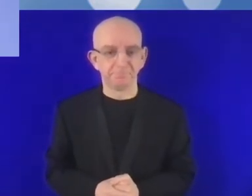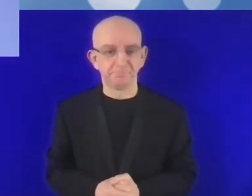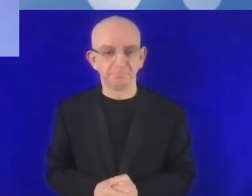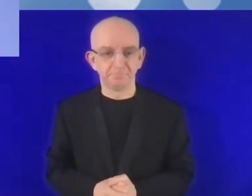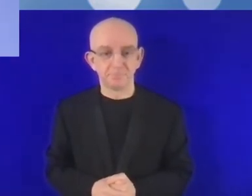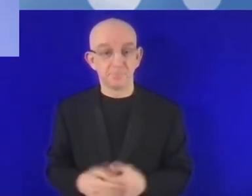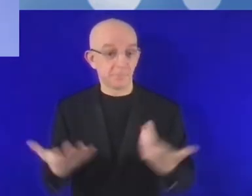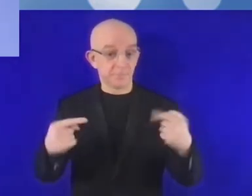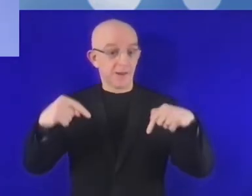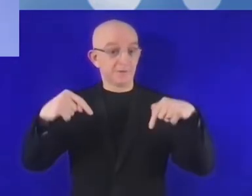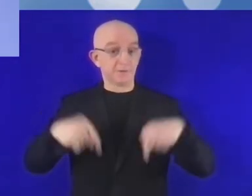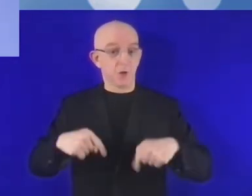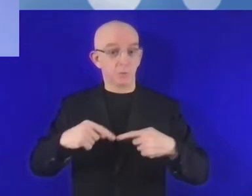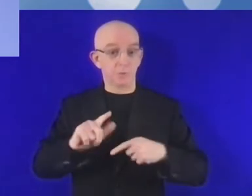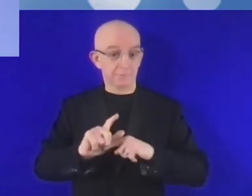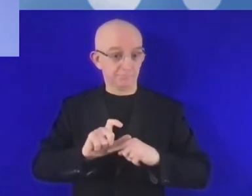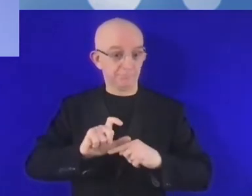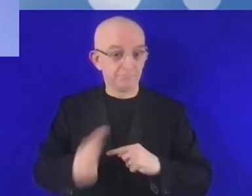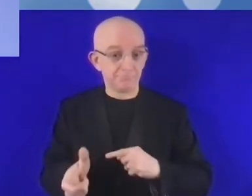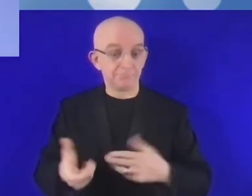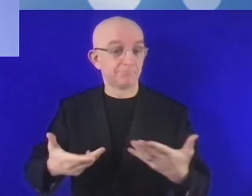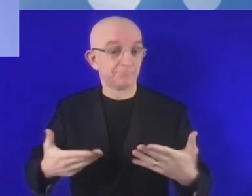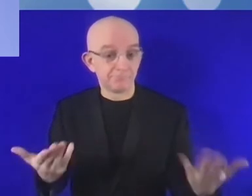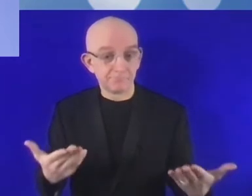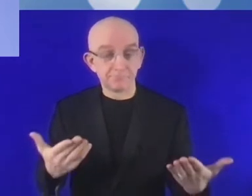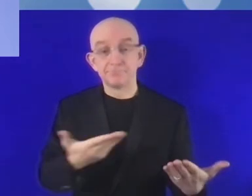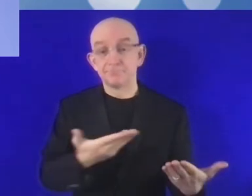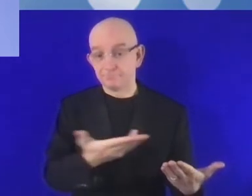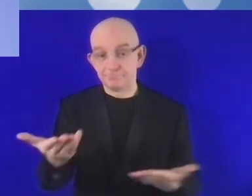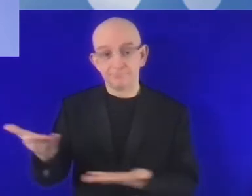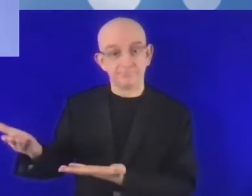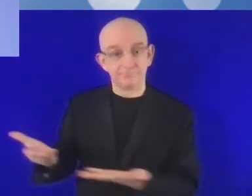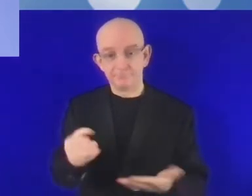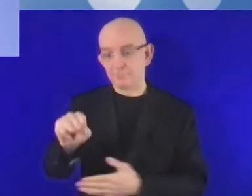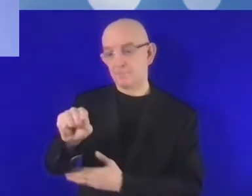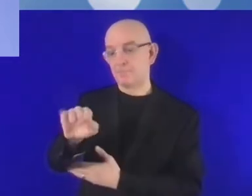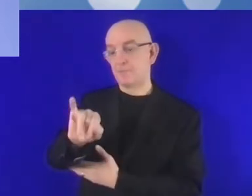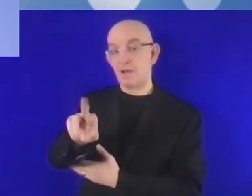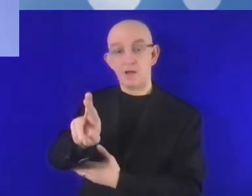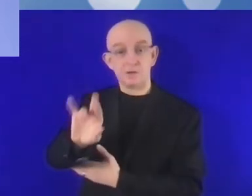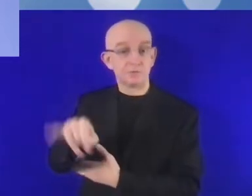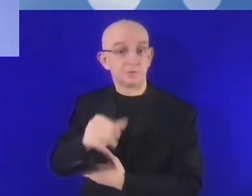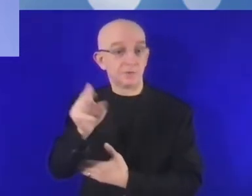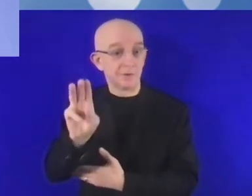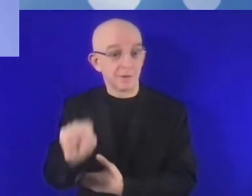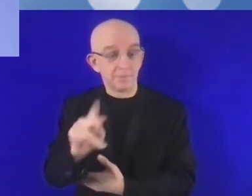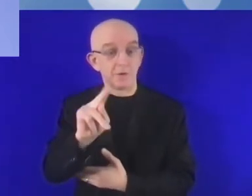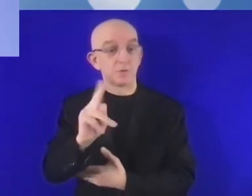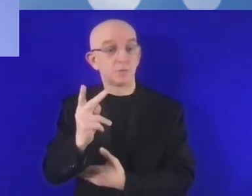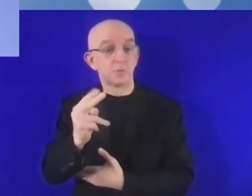أيها السادة المحترمون، الآن أعطي الصوت للسيدة مريم فوني،